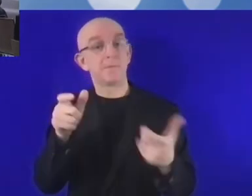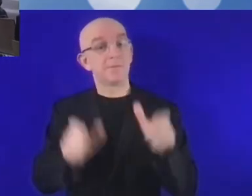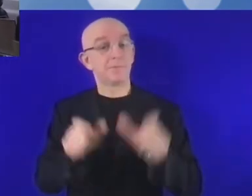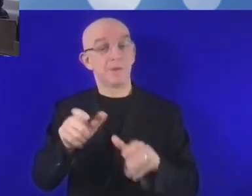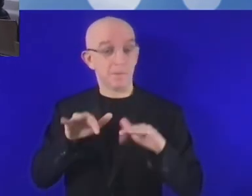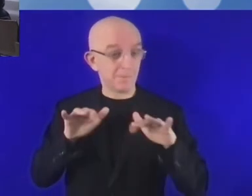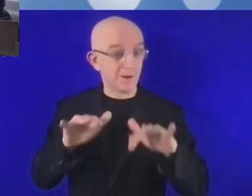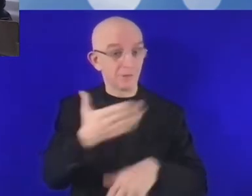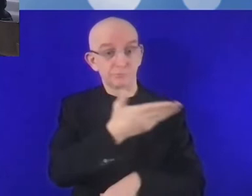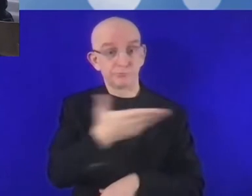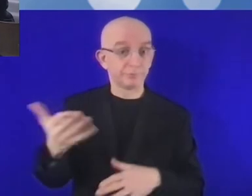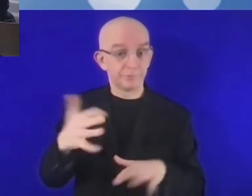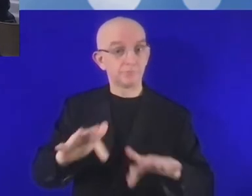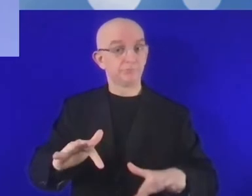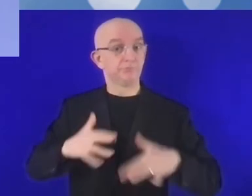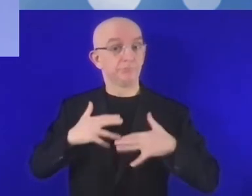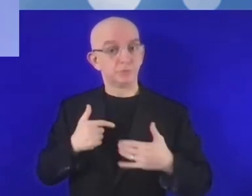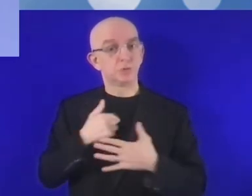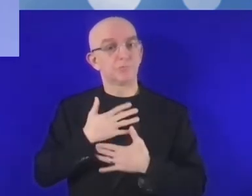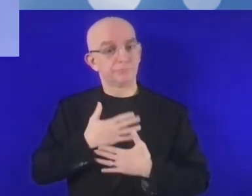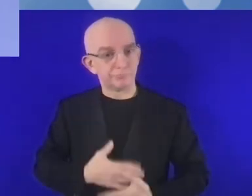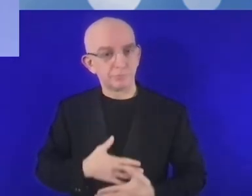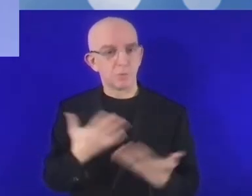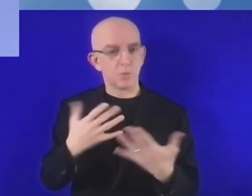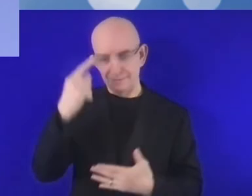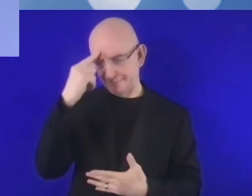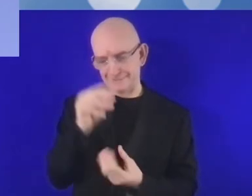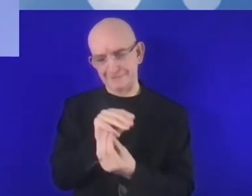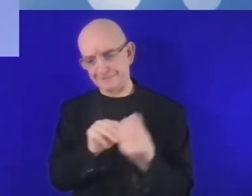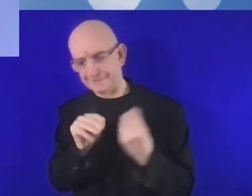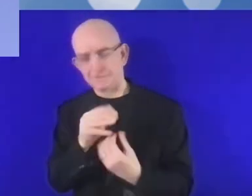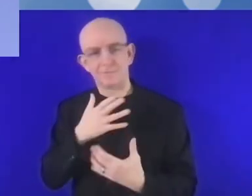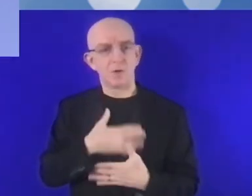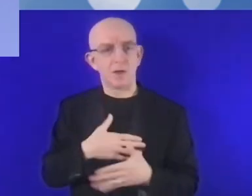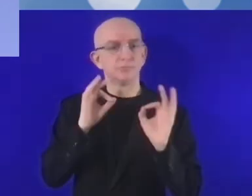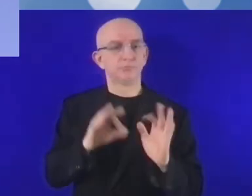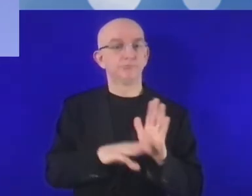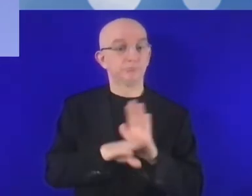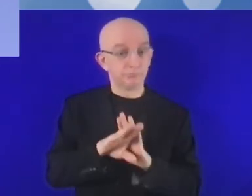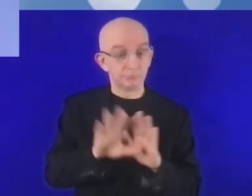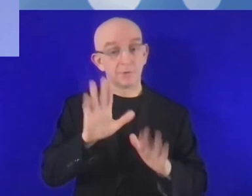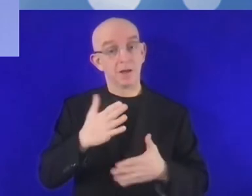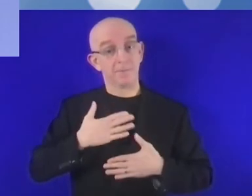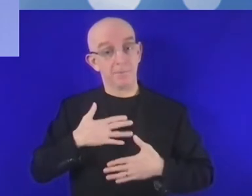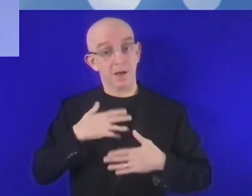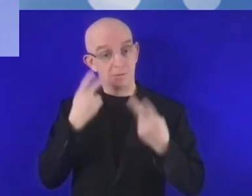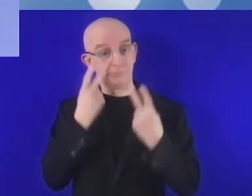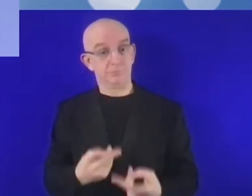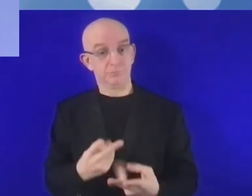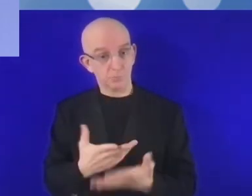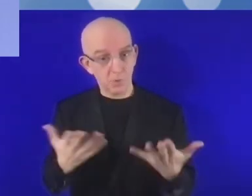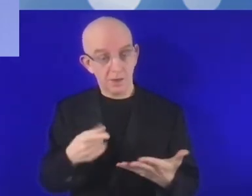قطعة من الموسيقى التي تؤثر في حساسياتنا، ونحن يجب أن نضمن